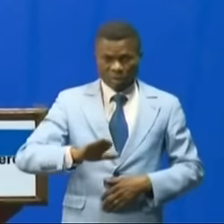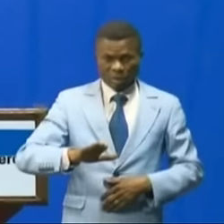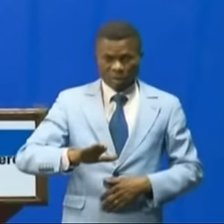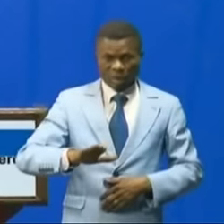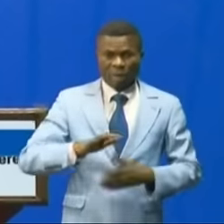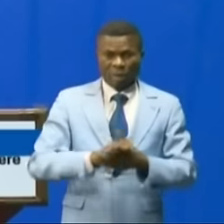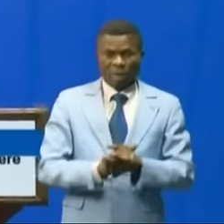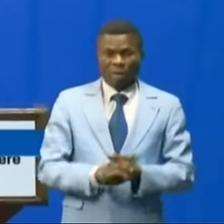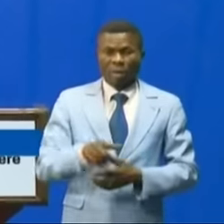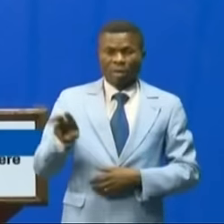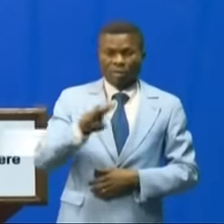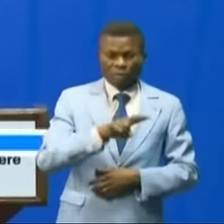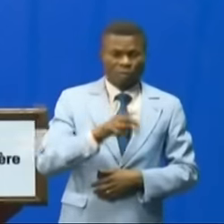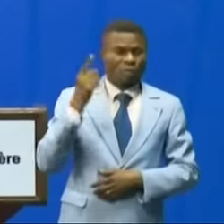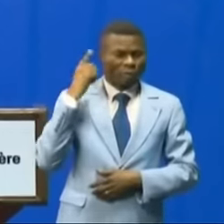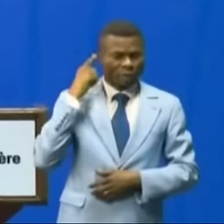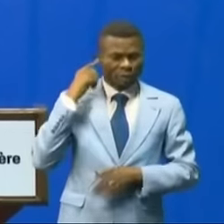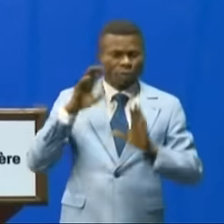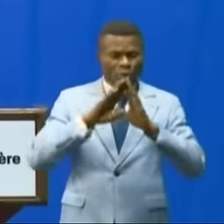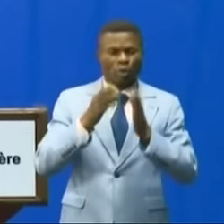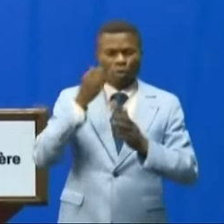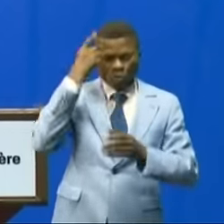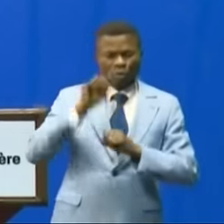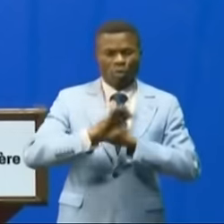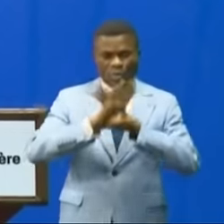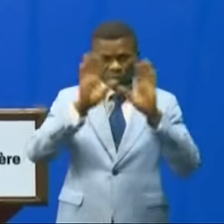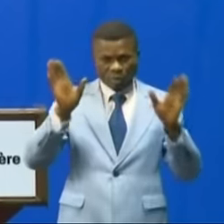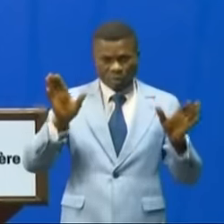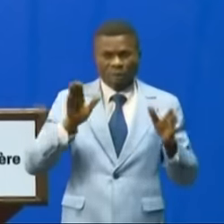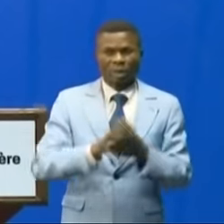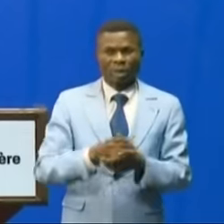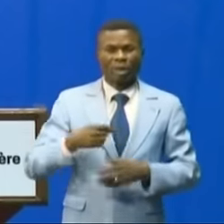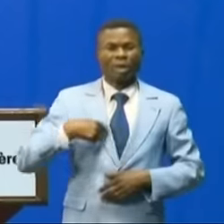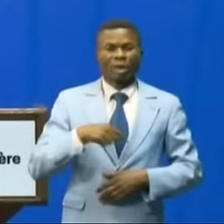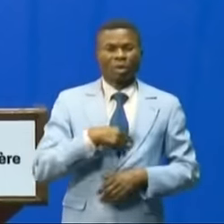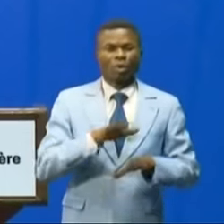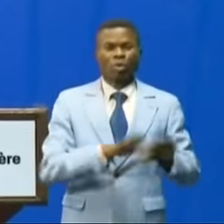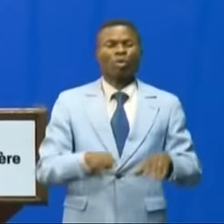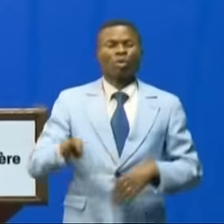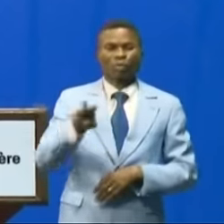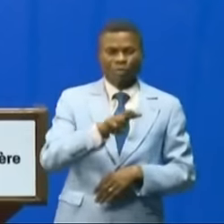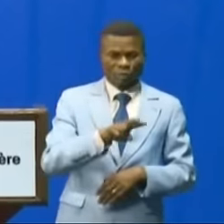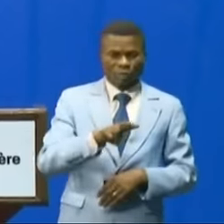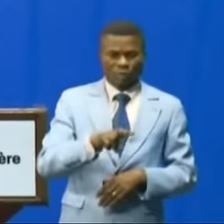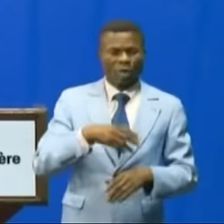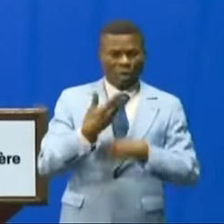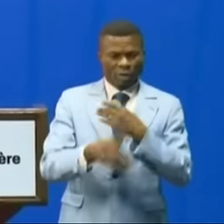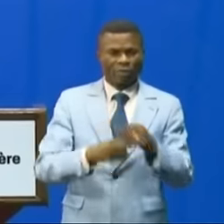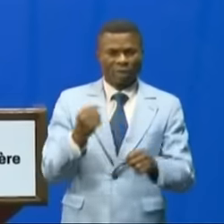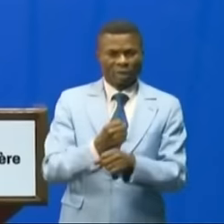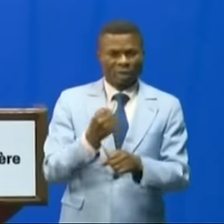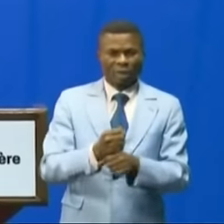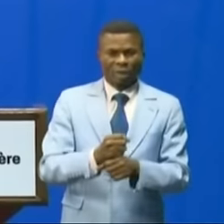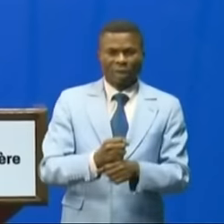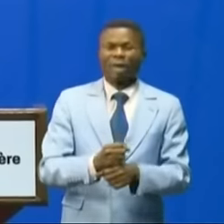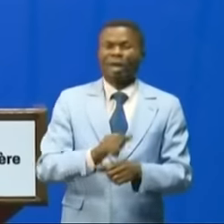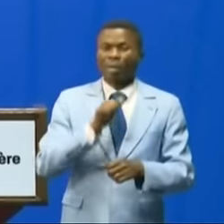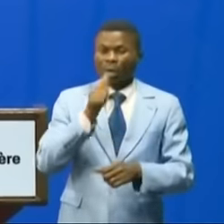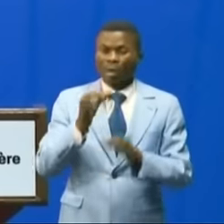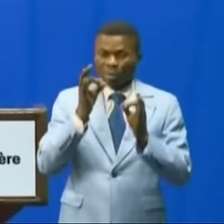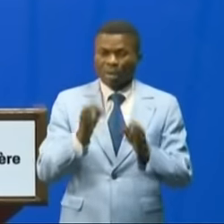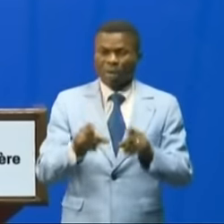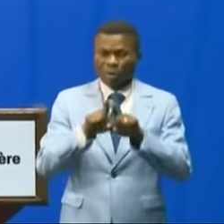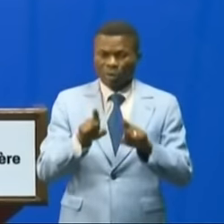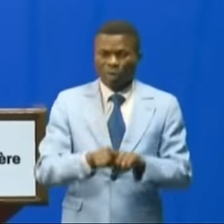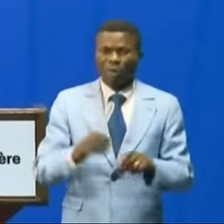que vous avez été édifié suffisamment et nous comptons sur vous pour que vous aussi vous puissiez faire non seulement le travail de relais, mais